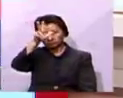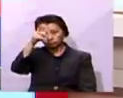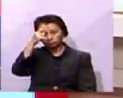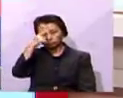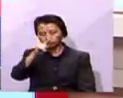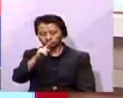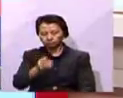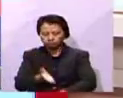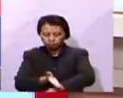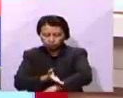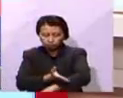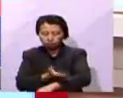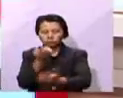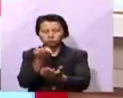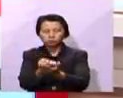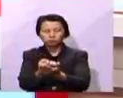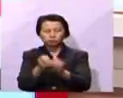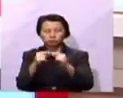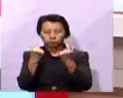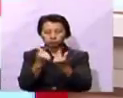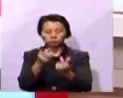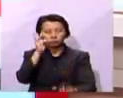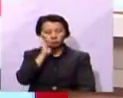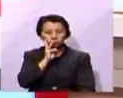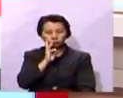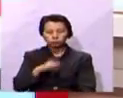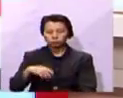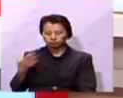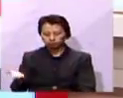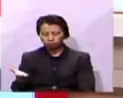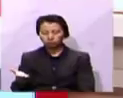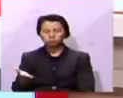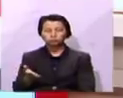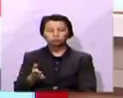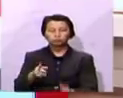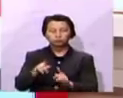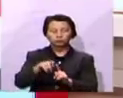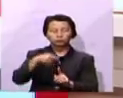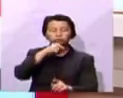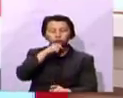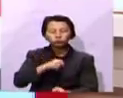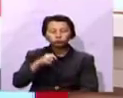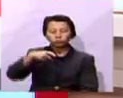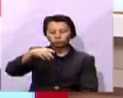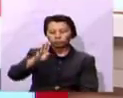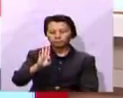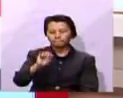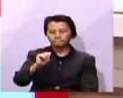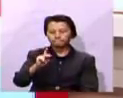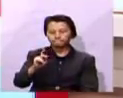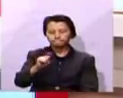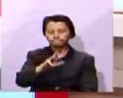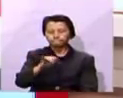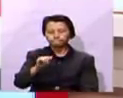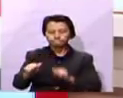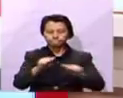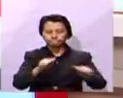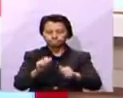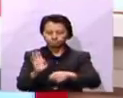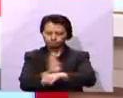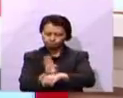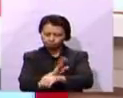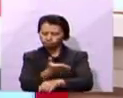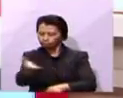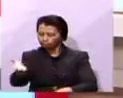bagi memerkasakan ekonomi golongan itu. Beliau yang juga yang di-Pertua Bakti berkata dari sudut mikro, aktiviti keusahawanan dalam